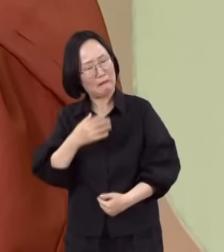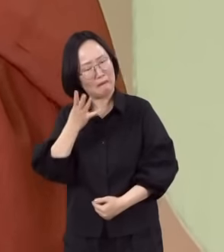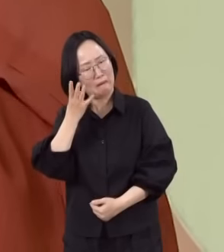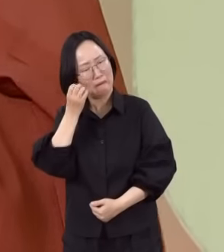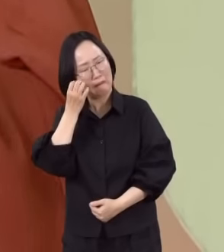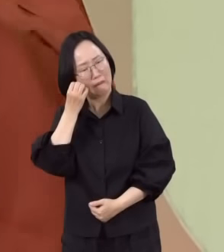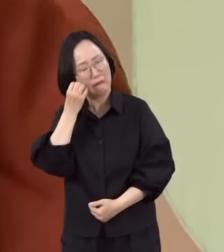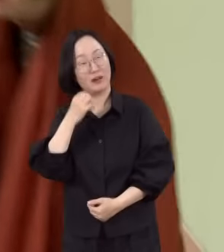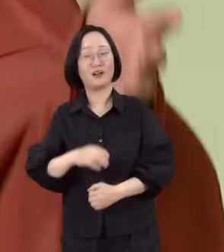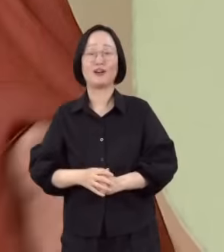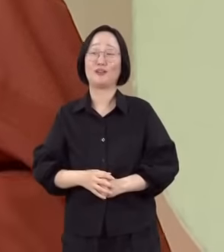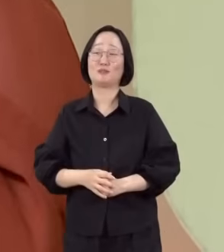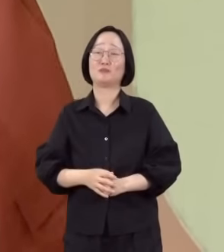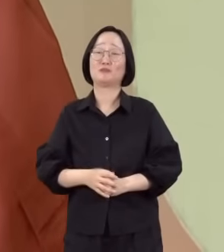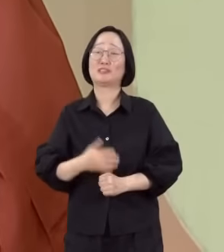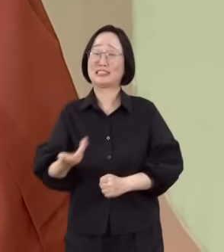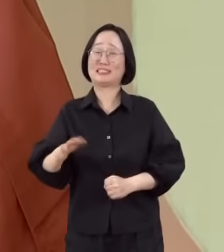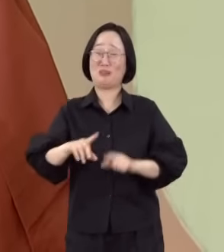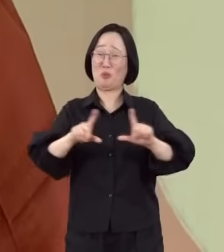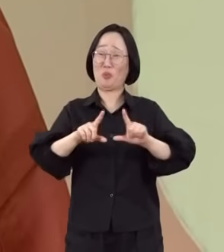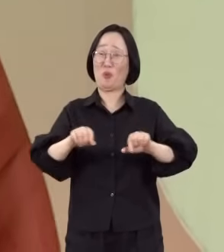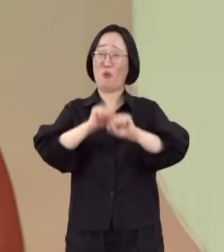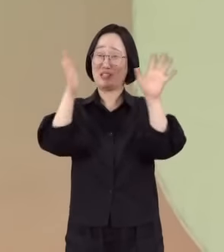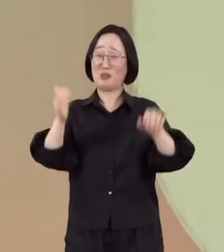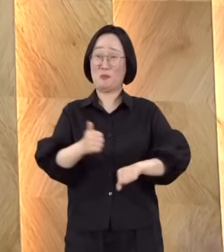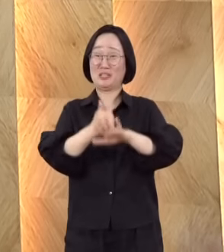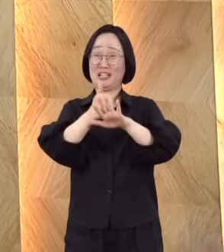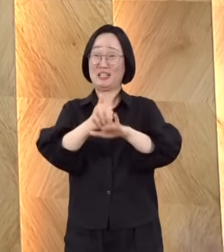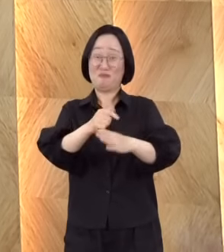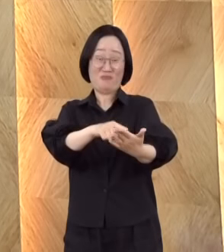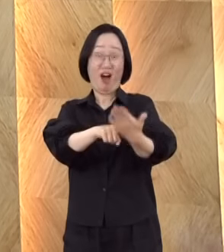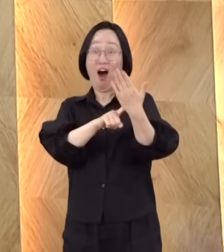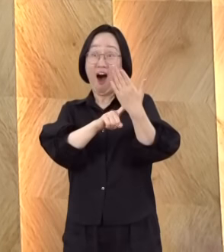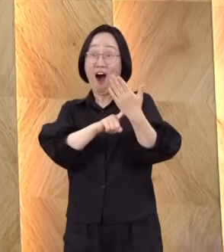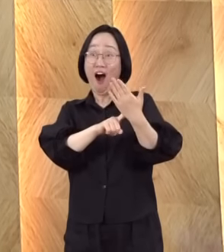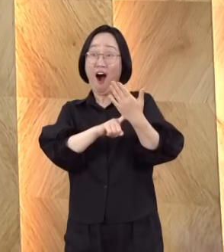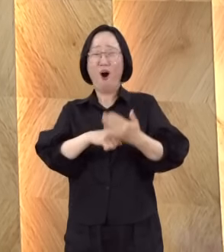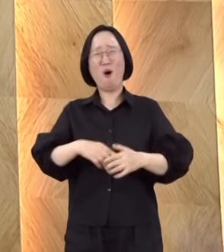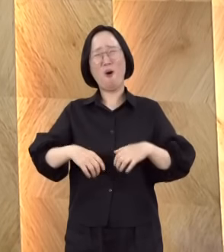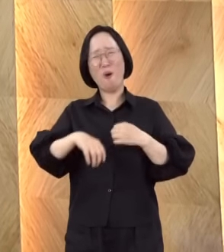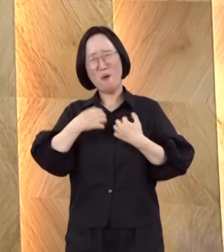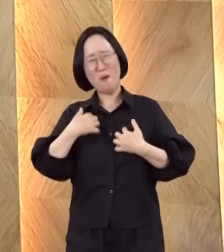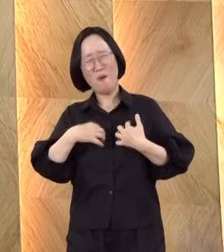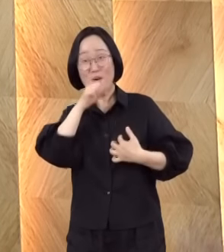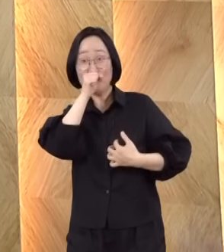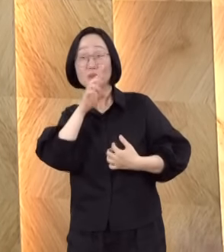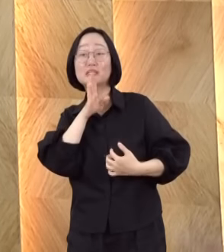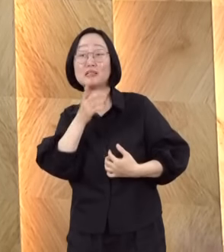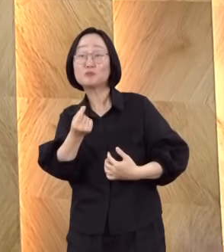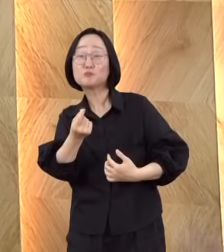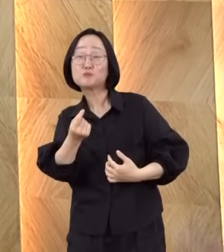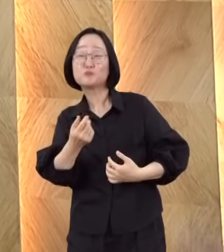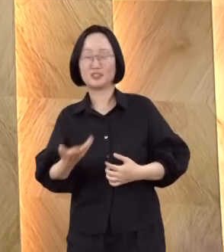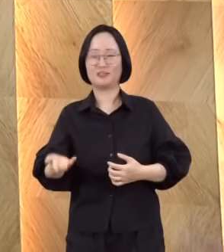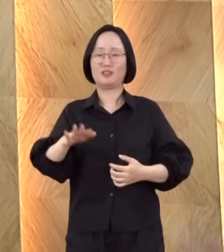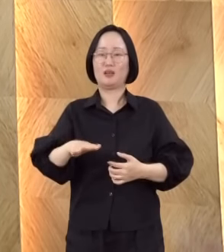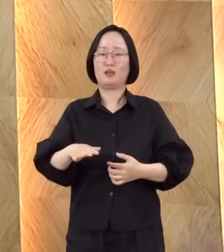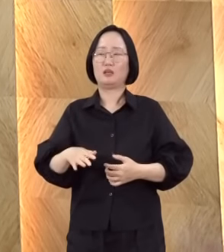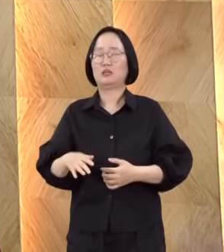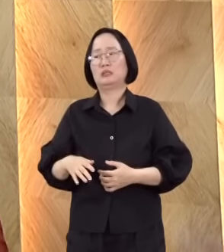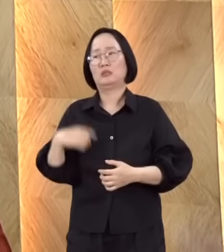눈앞에 나타나면 엄청 좋은 거잖아요 근데 눈앞에 관세 보살이 나타났는데 너무 못생긴 거예요